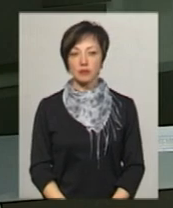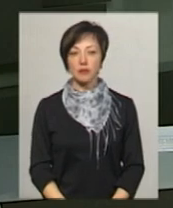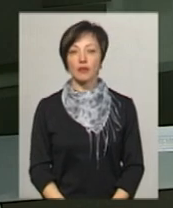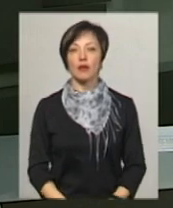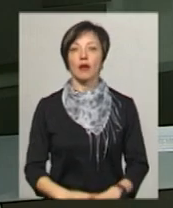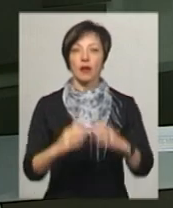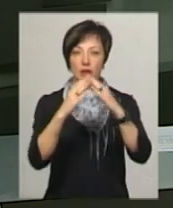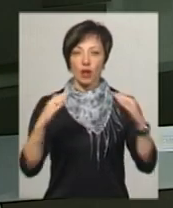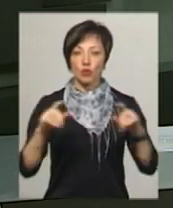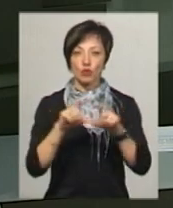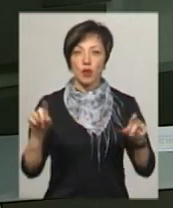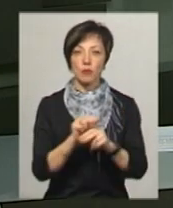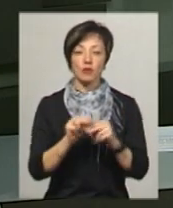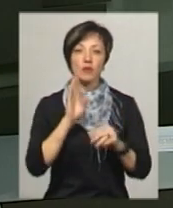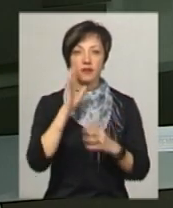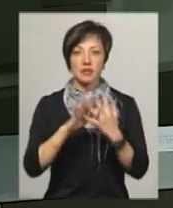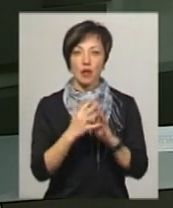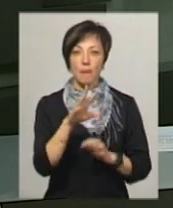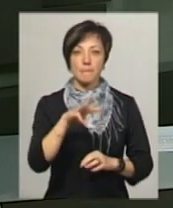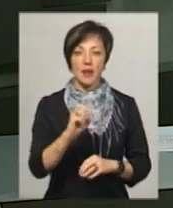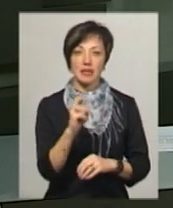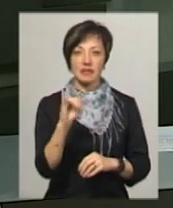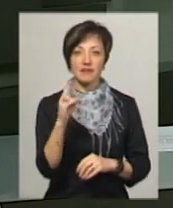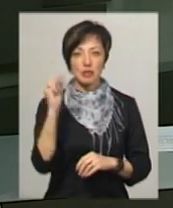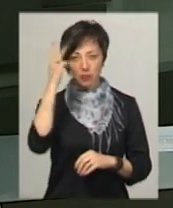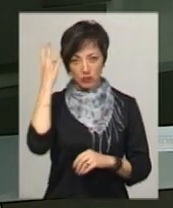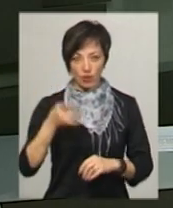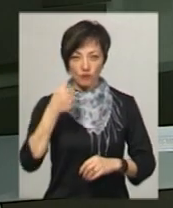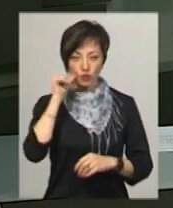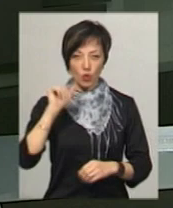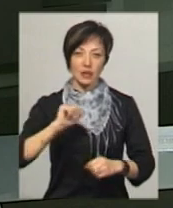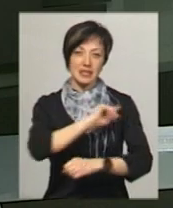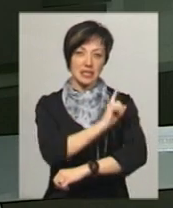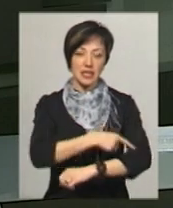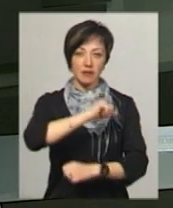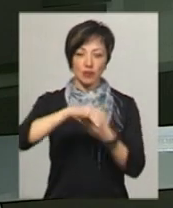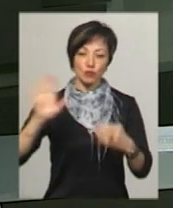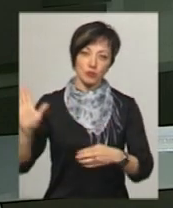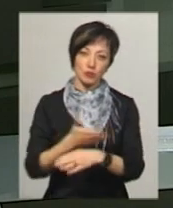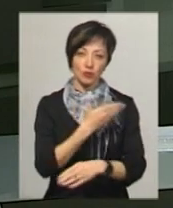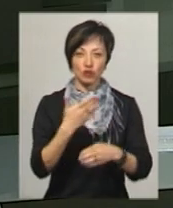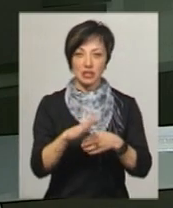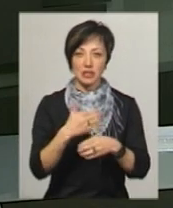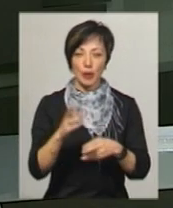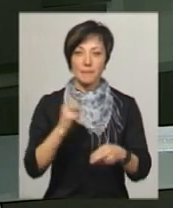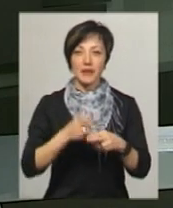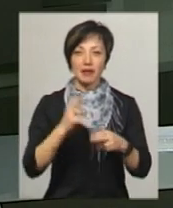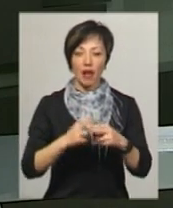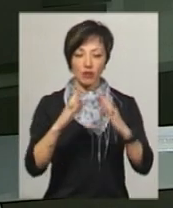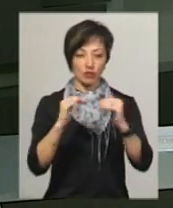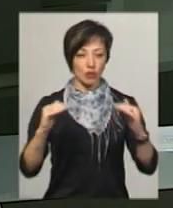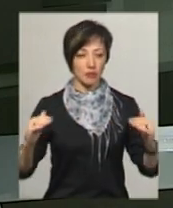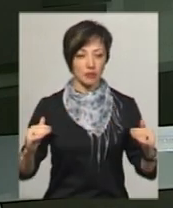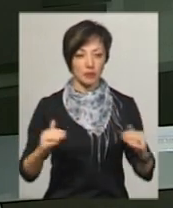Дах школи ремонтують відранку в селі Мацьківці Хмельницького району, де вчора рвучкий вітер зірвав частину